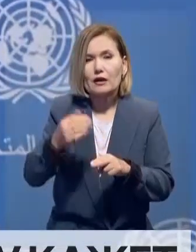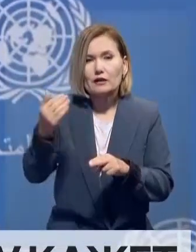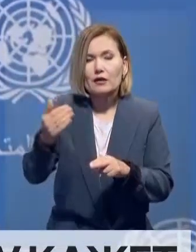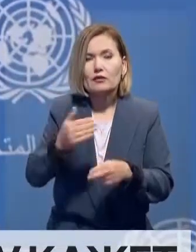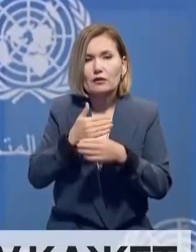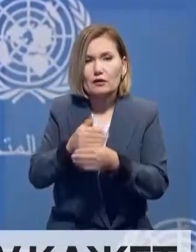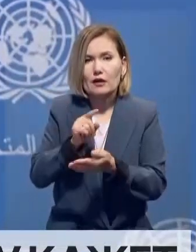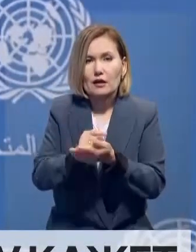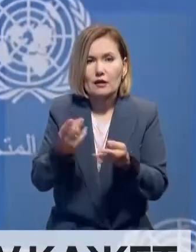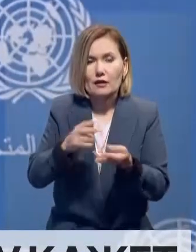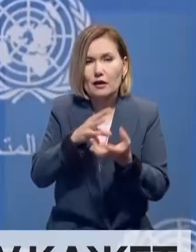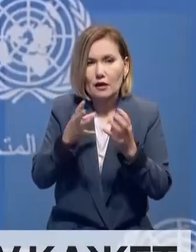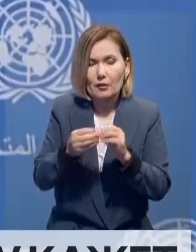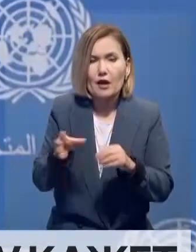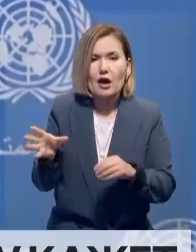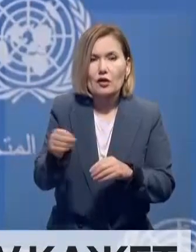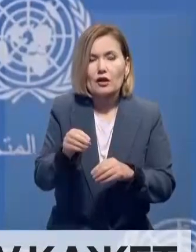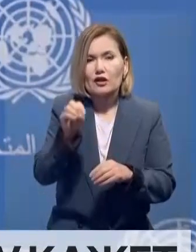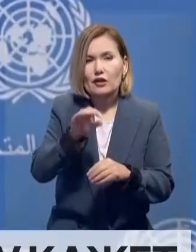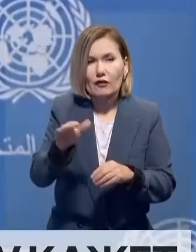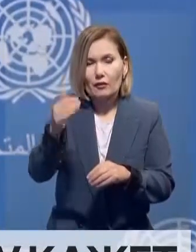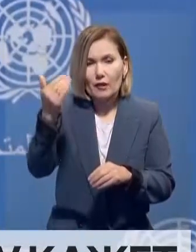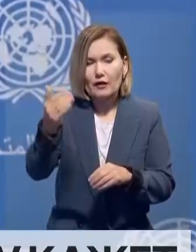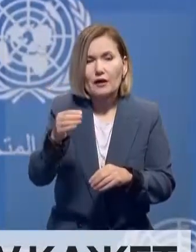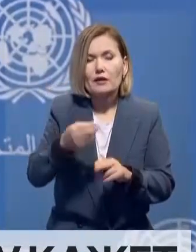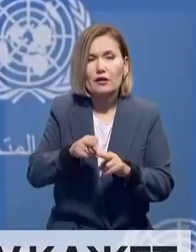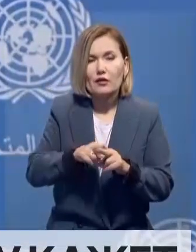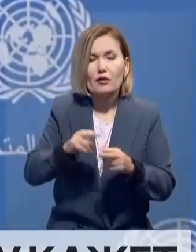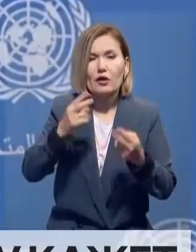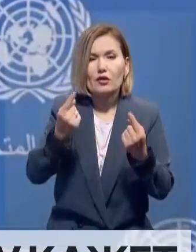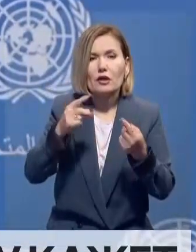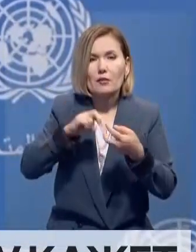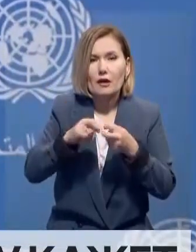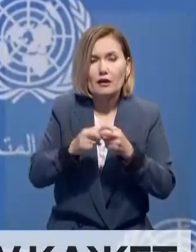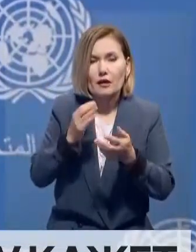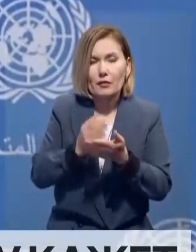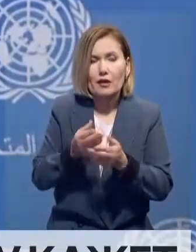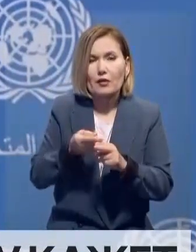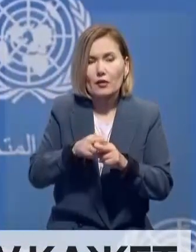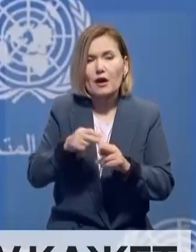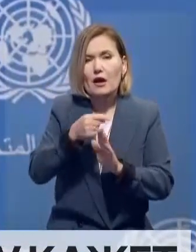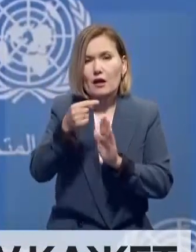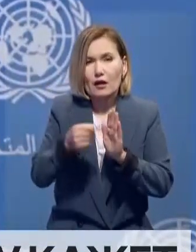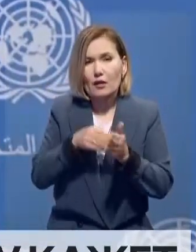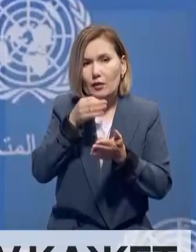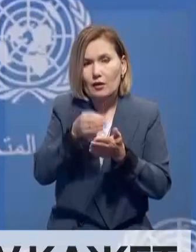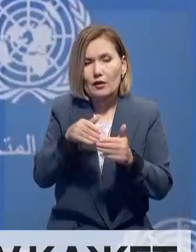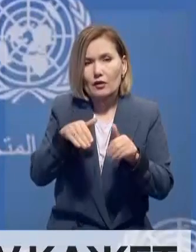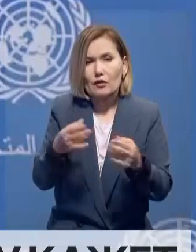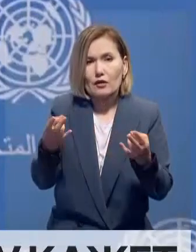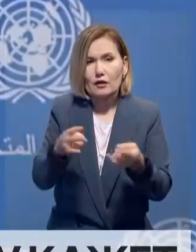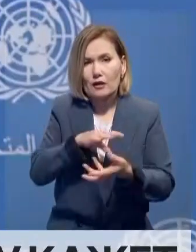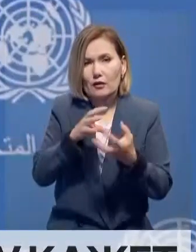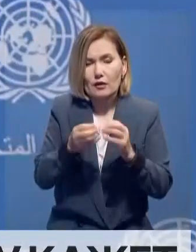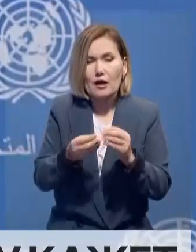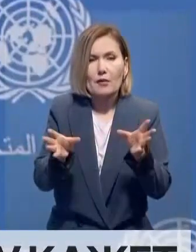мемлекеттердің ғана мәселесі емес. Бұл тұтас кәрі құрлықтың, яғни Еуроодақтың мәселесі. Демек, бұл жерде түйткілді тиімді шешудің жолын бірге